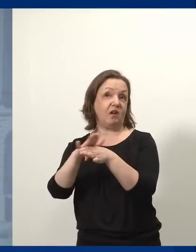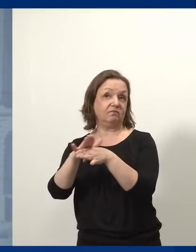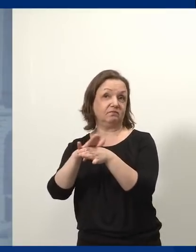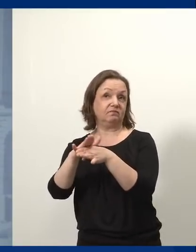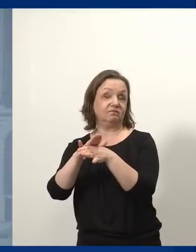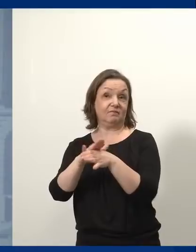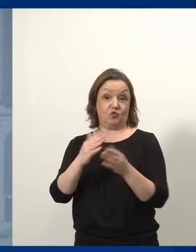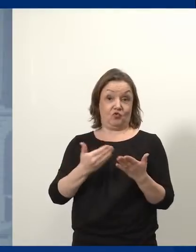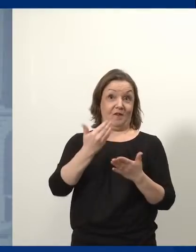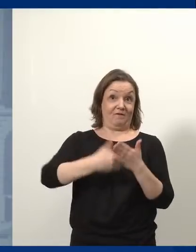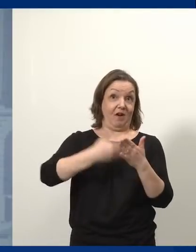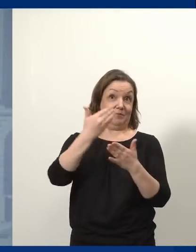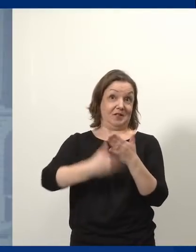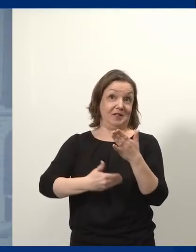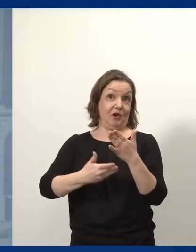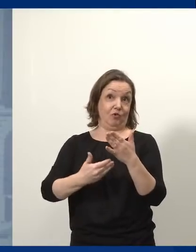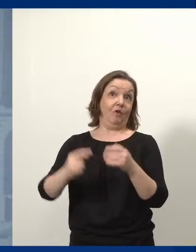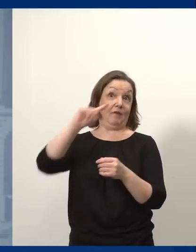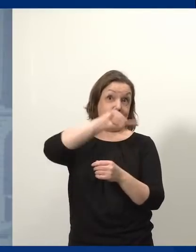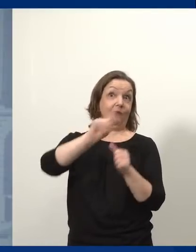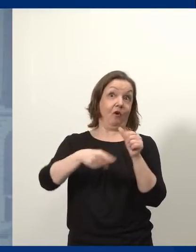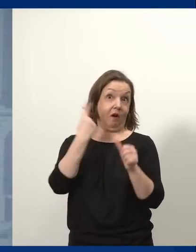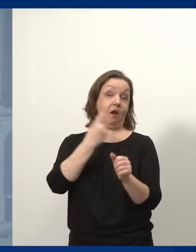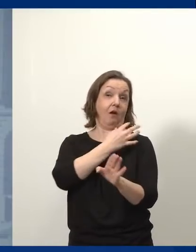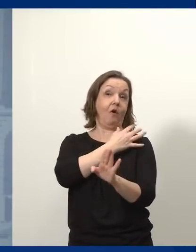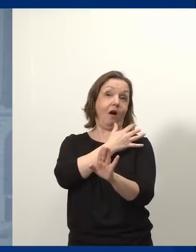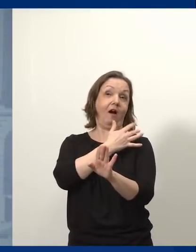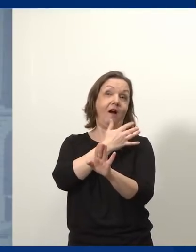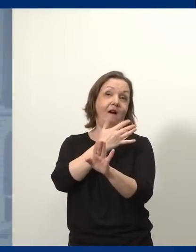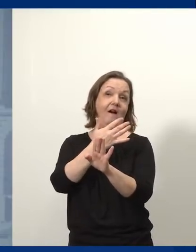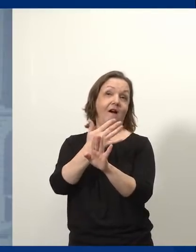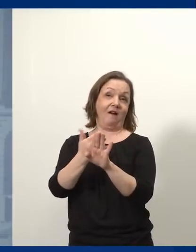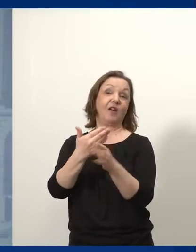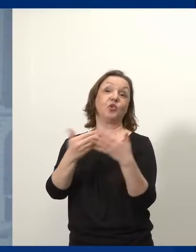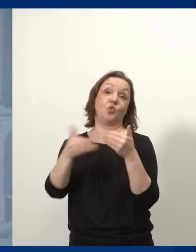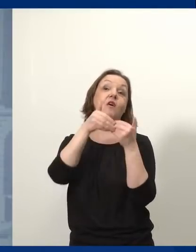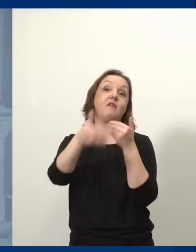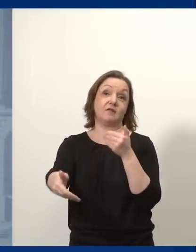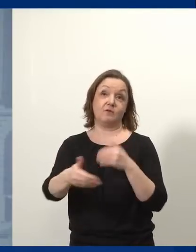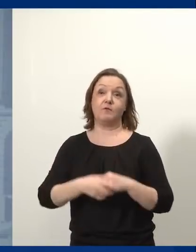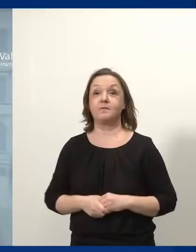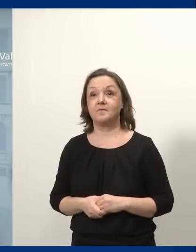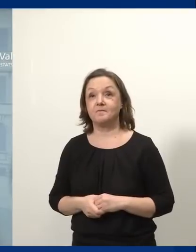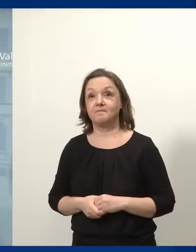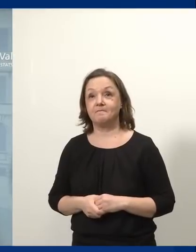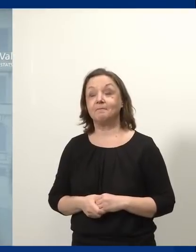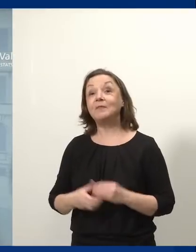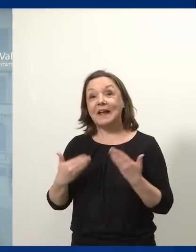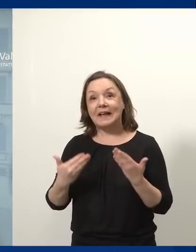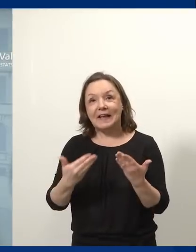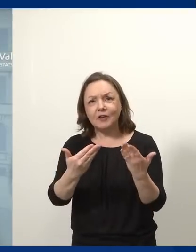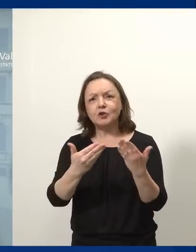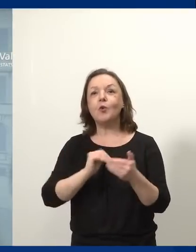Tätä valmistelutyötä on tehty viime vuoden puolelta asti ja sitä työtä jatketaan. Kiitos ja yritetäänpä sitten uudestaan